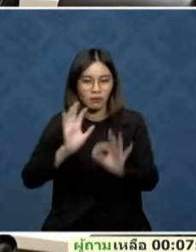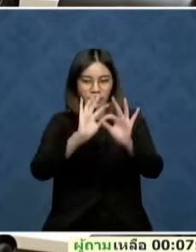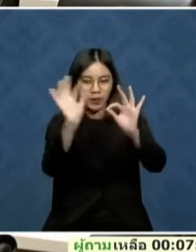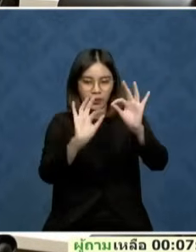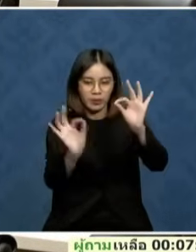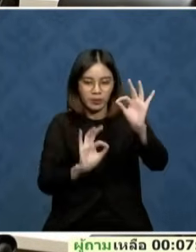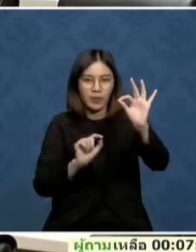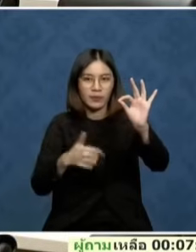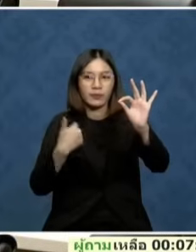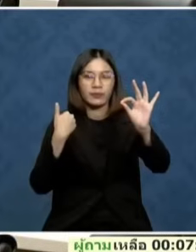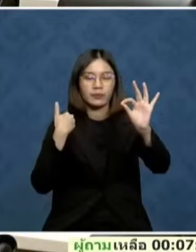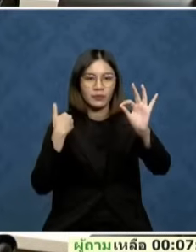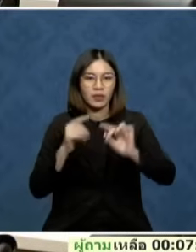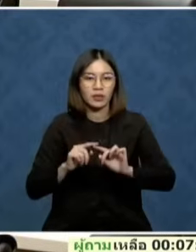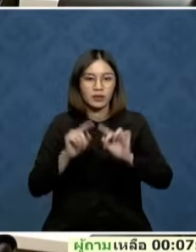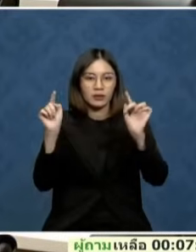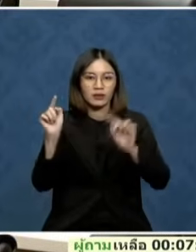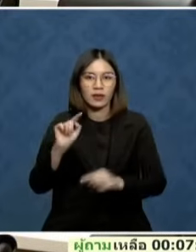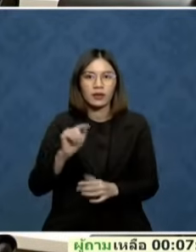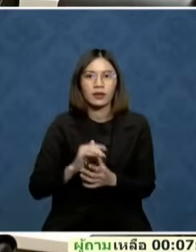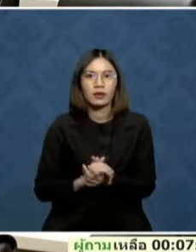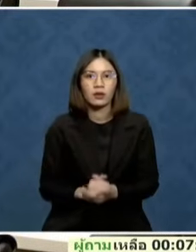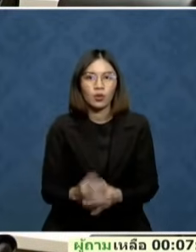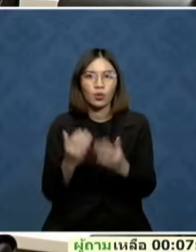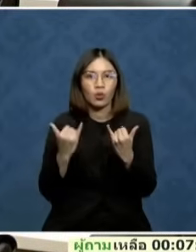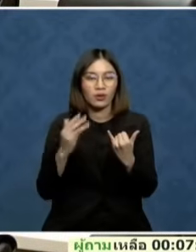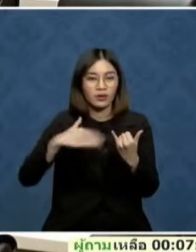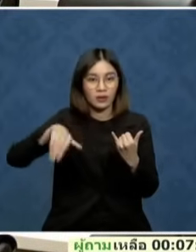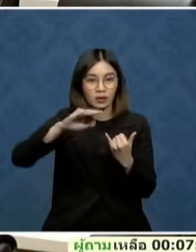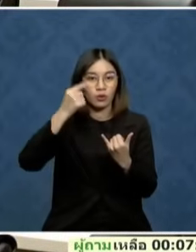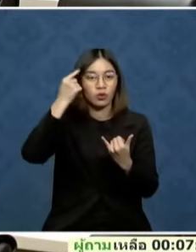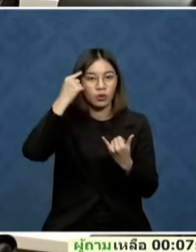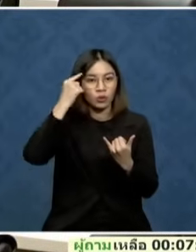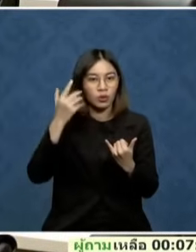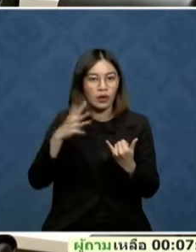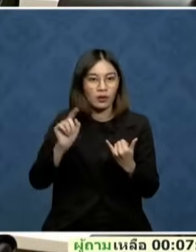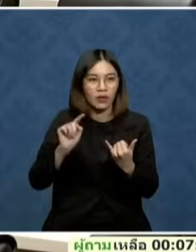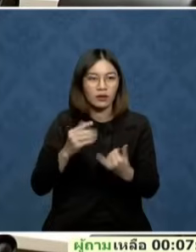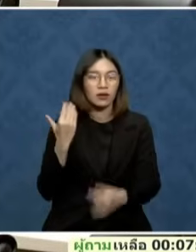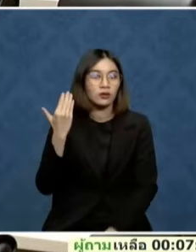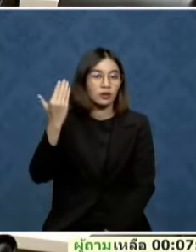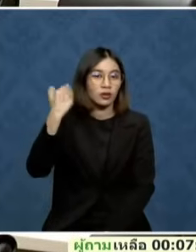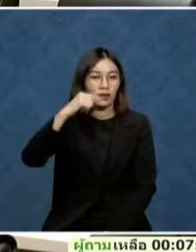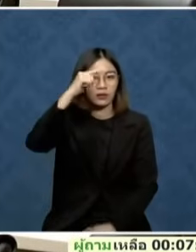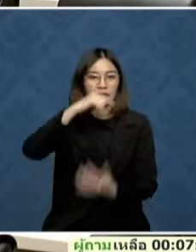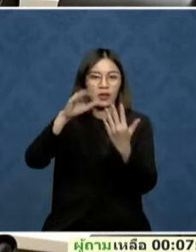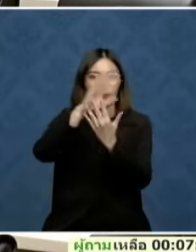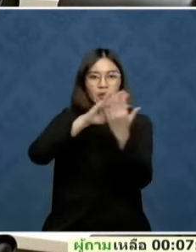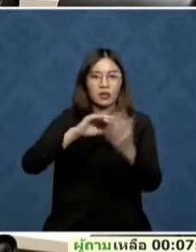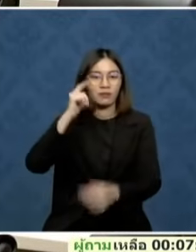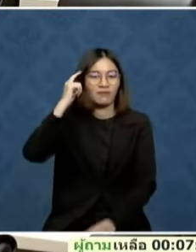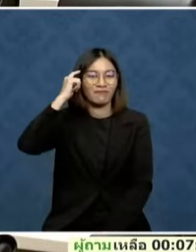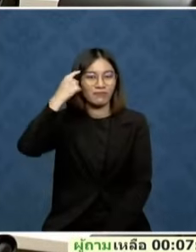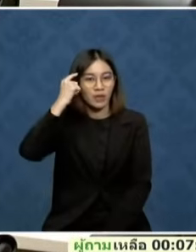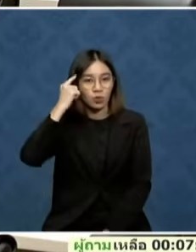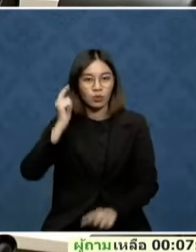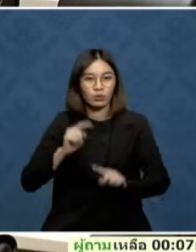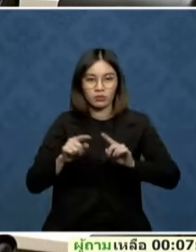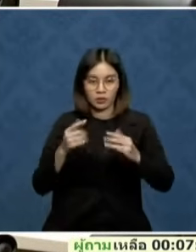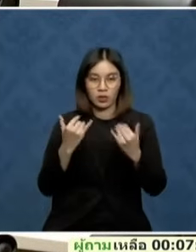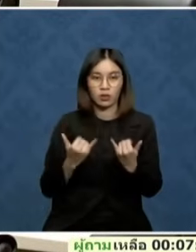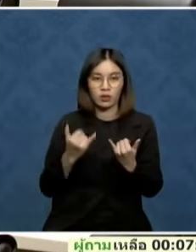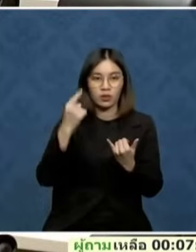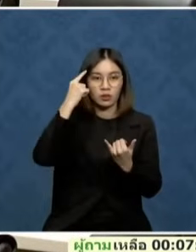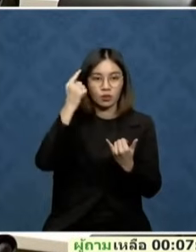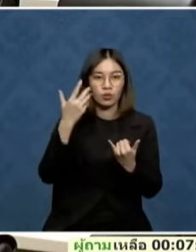จริงๆแต่วันนี้เรารู้แล้วครับคือณตอนนั้นประเทศไทยอาจจะไม่รู้แต่วันนี้เ